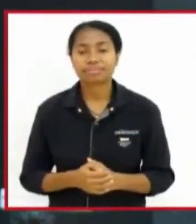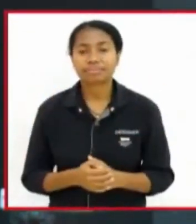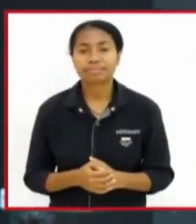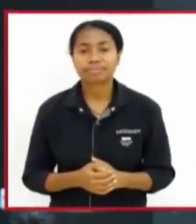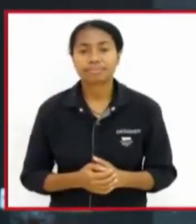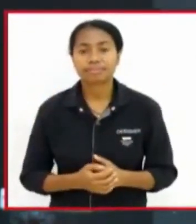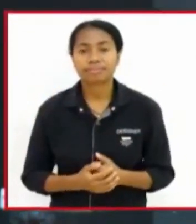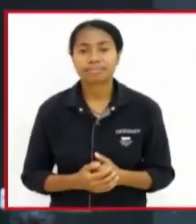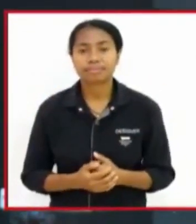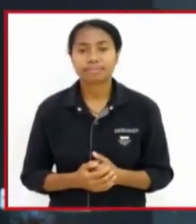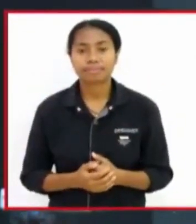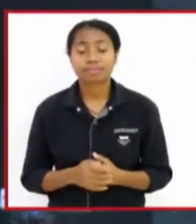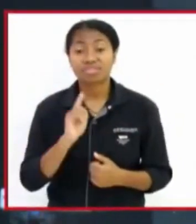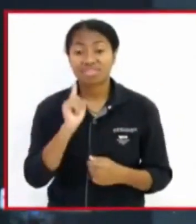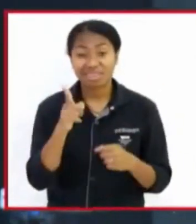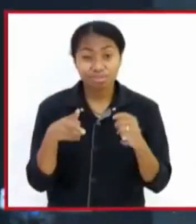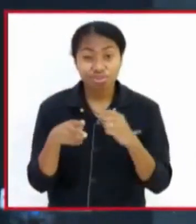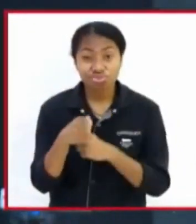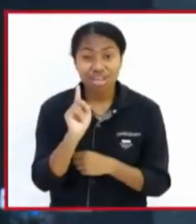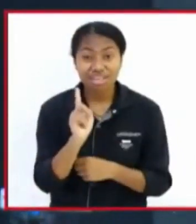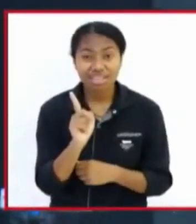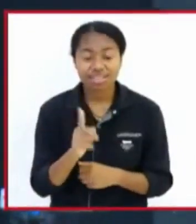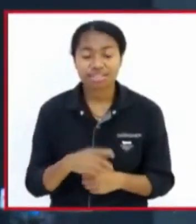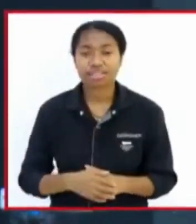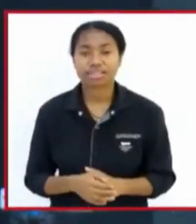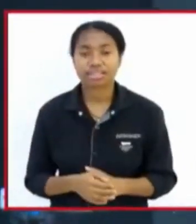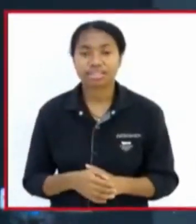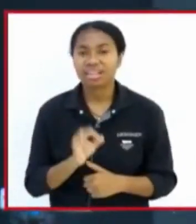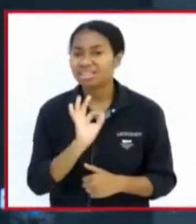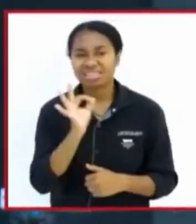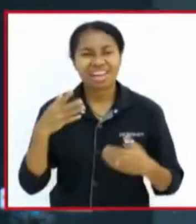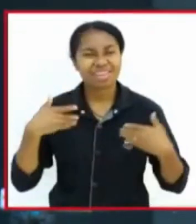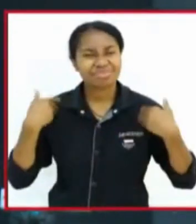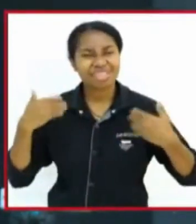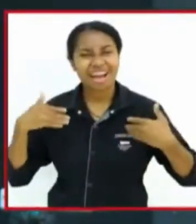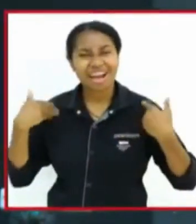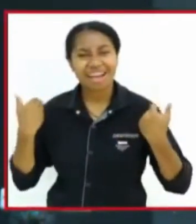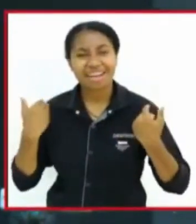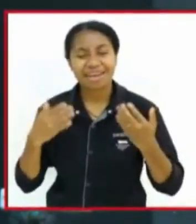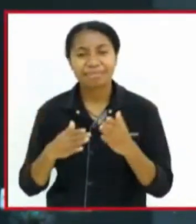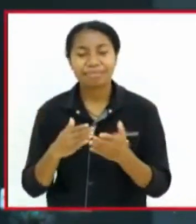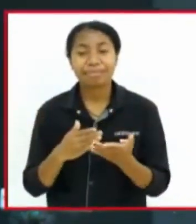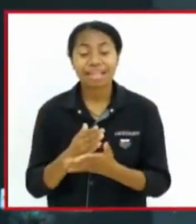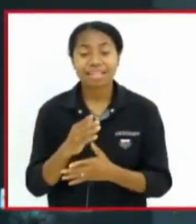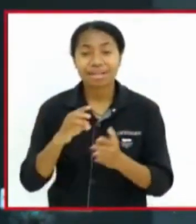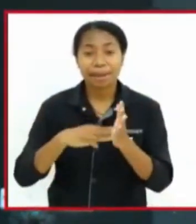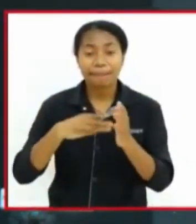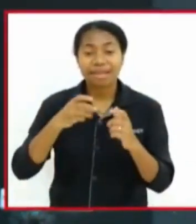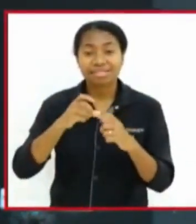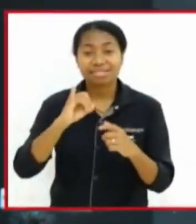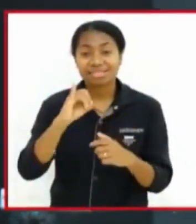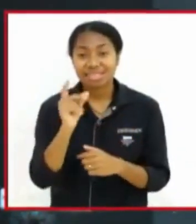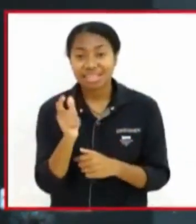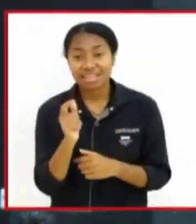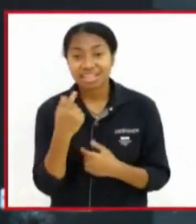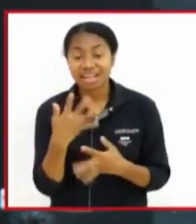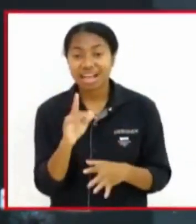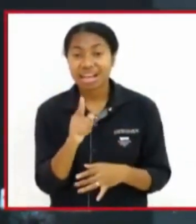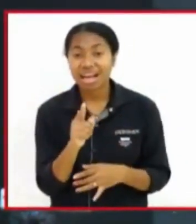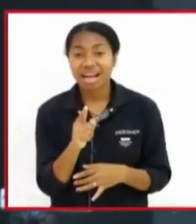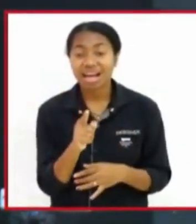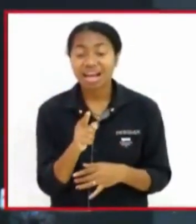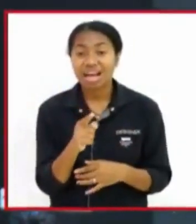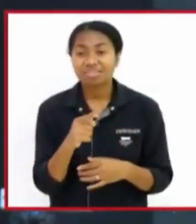Hai keputusan ini Hai tidak menyenangkan bagi Mesir sama dengan demikian Inggris yang